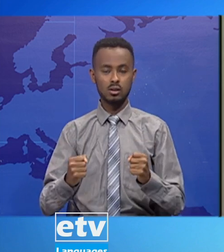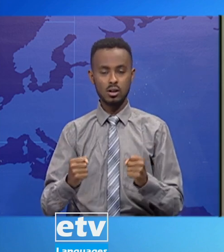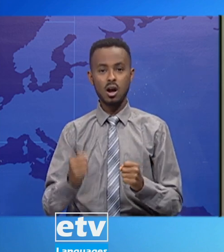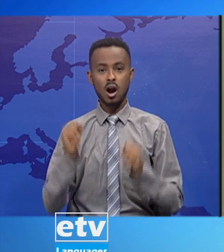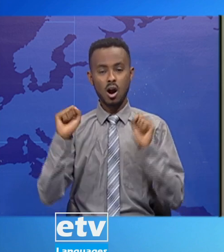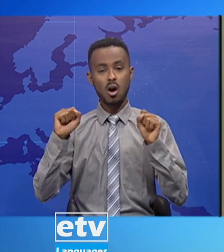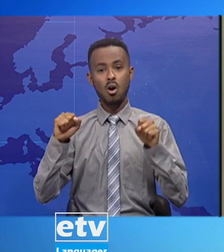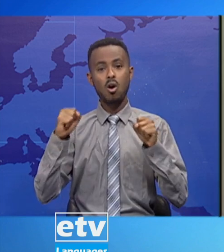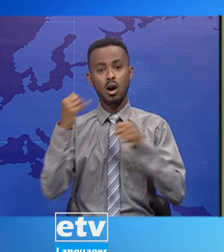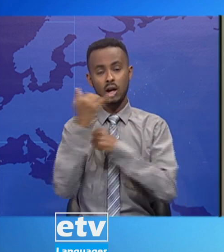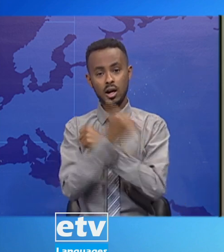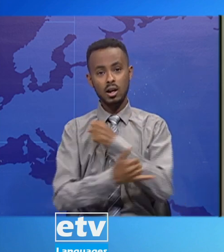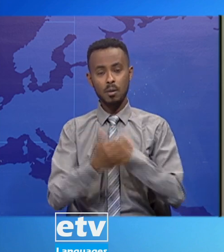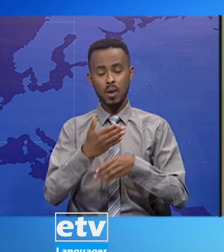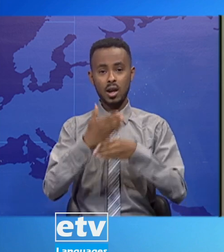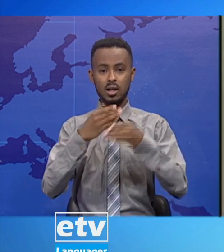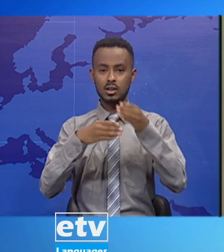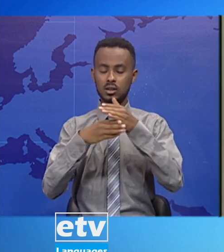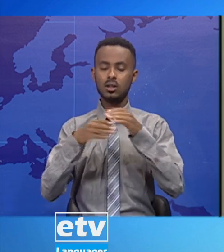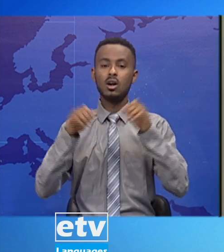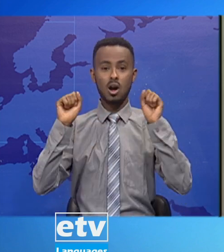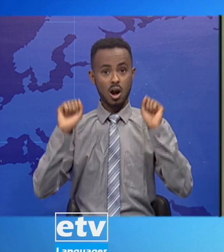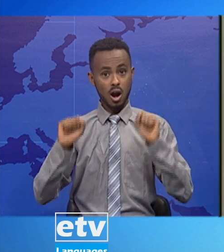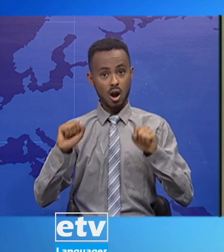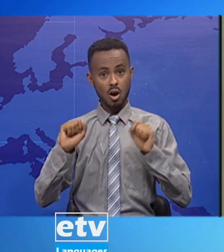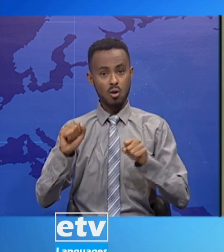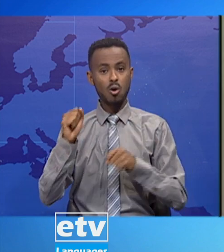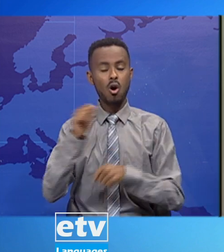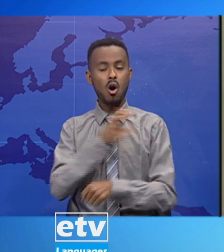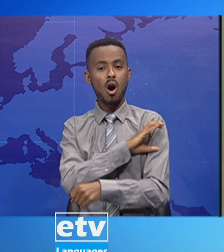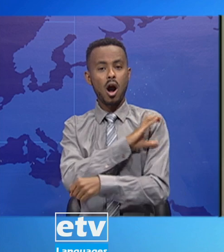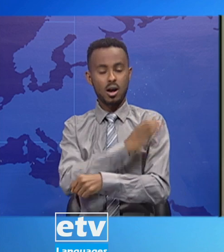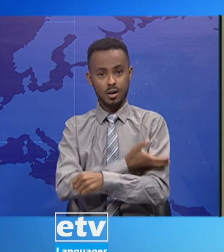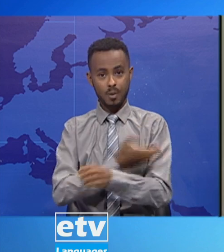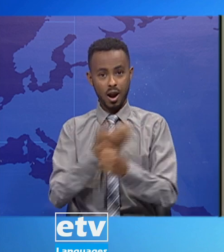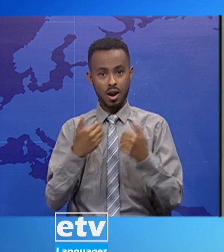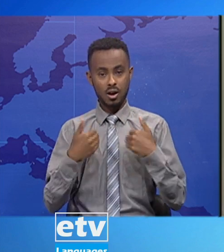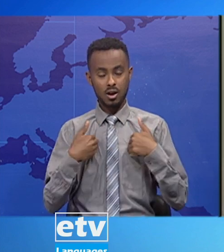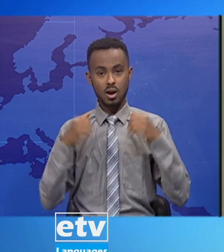አዎ ትችላለህ አዎ ሀገር የሚያንስ አዎ አቅም አለህ